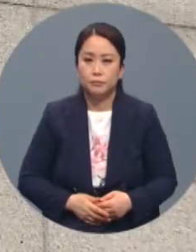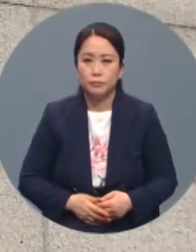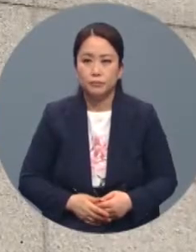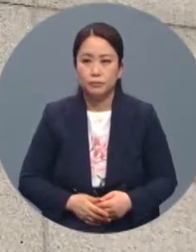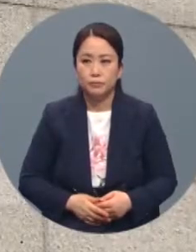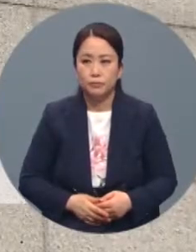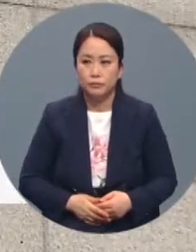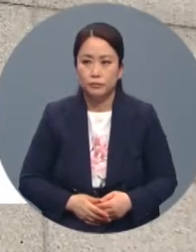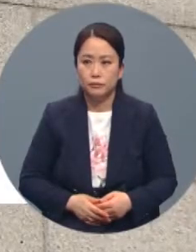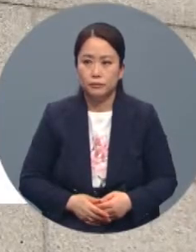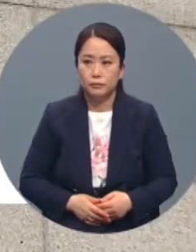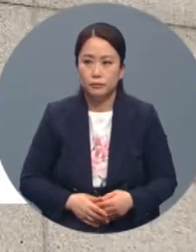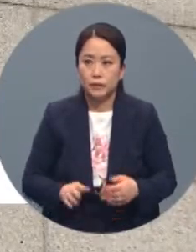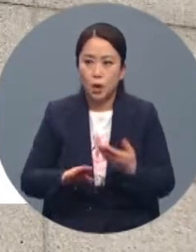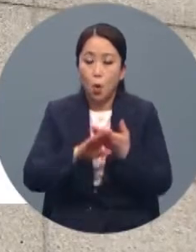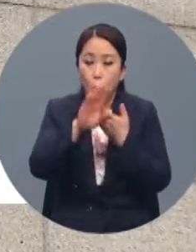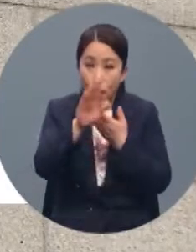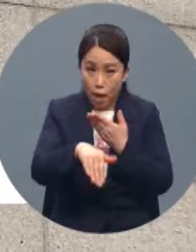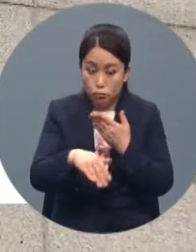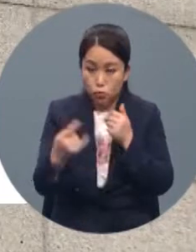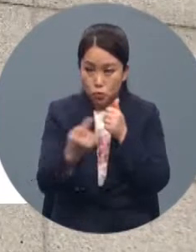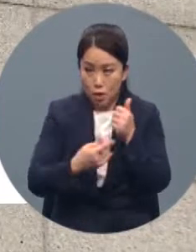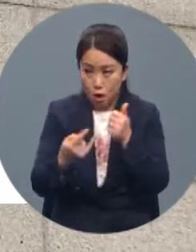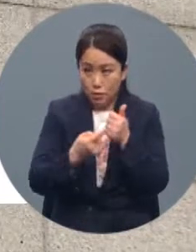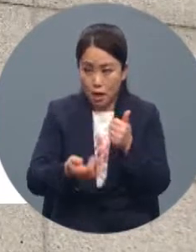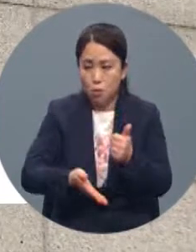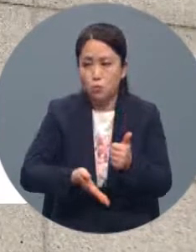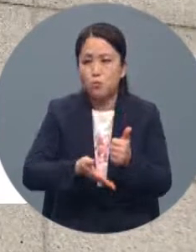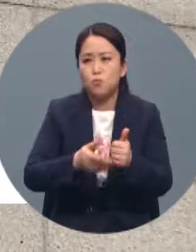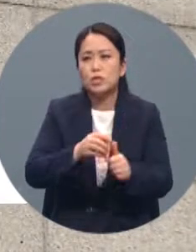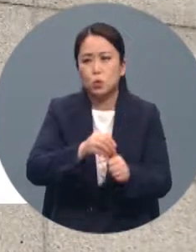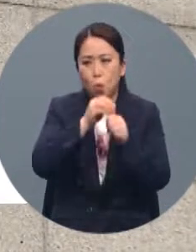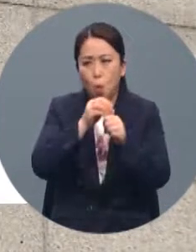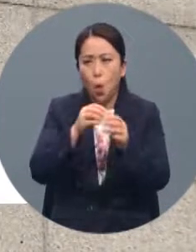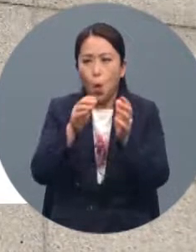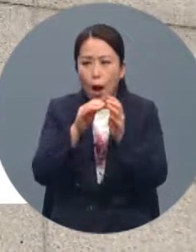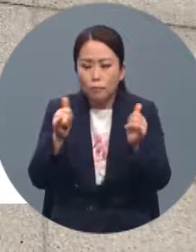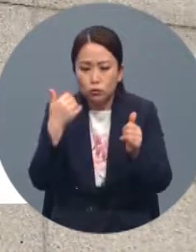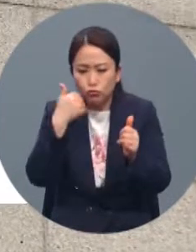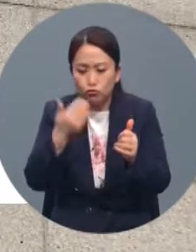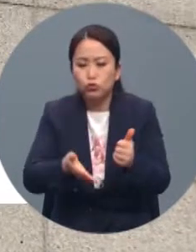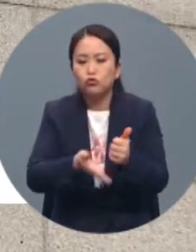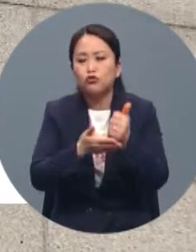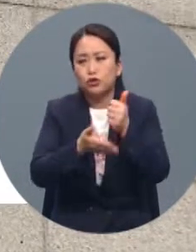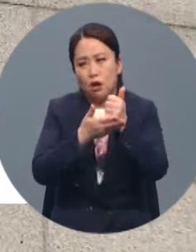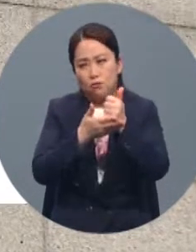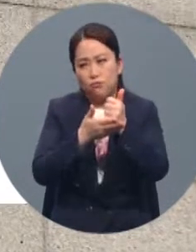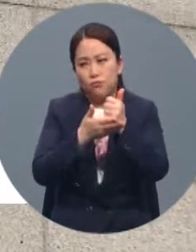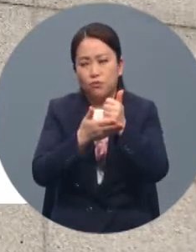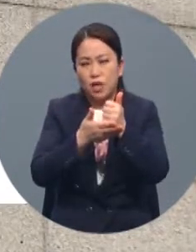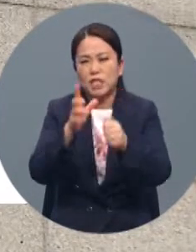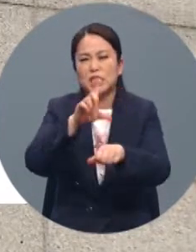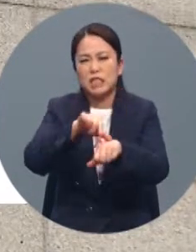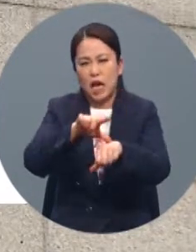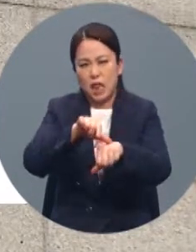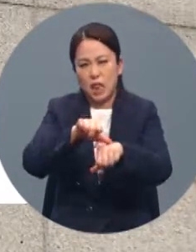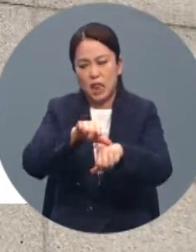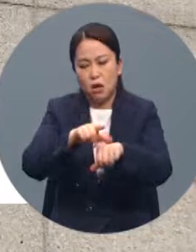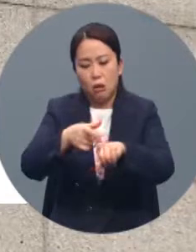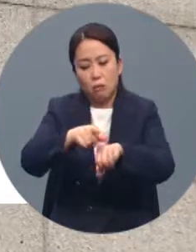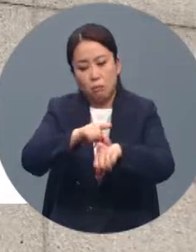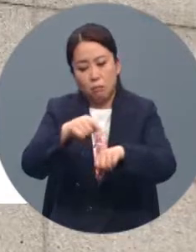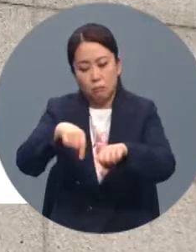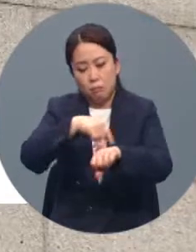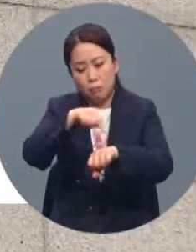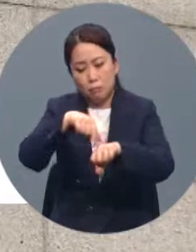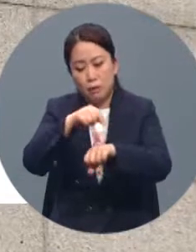외부에 위촉하신 분들의 추천 들어온 게 꽤 시간이 걸려서 아마 지난주에 다